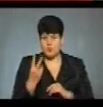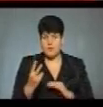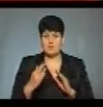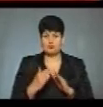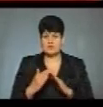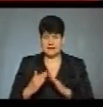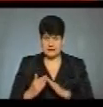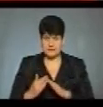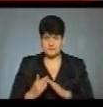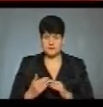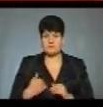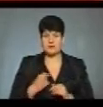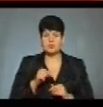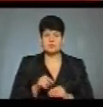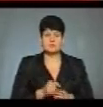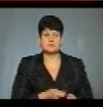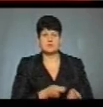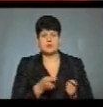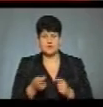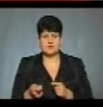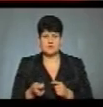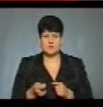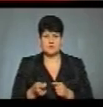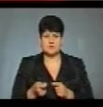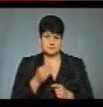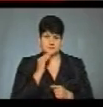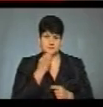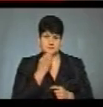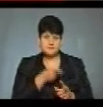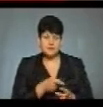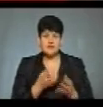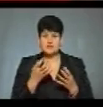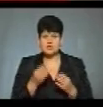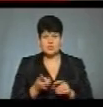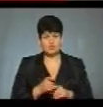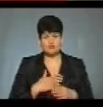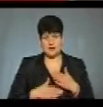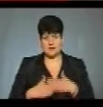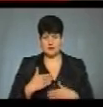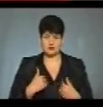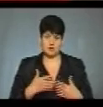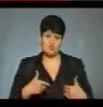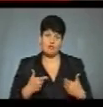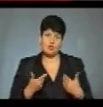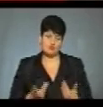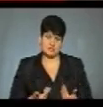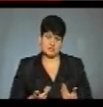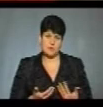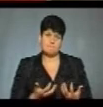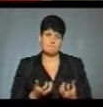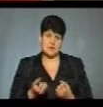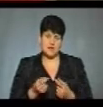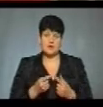діток. Ми туди відвозимо тістечка. І також ще дуже радо нашу пропозицію